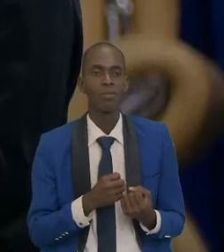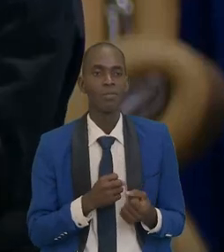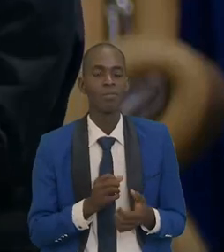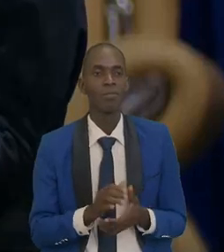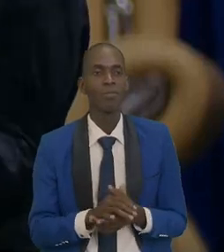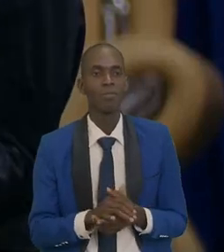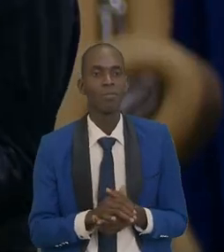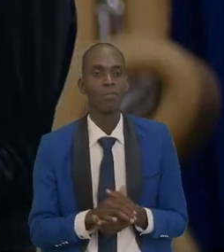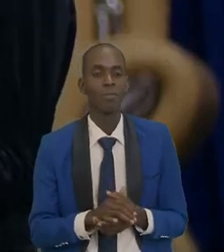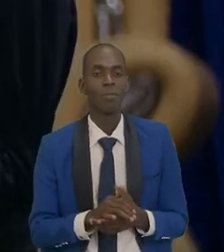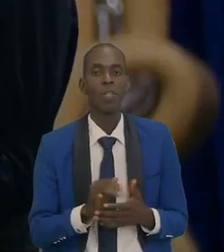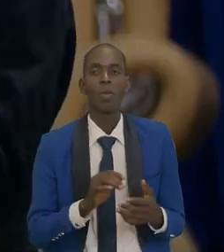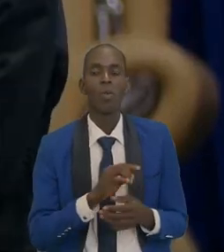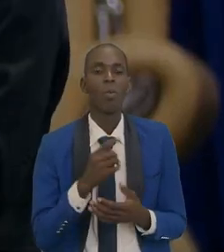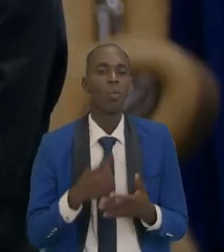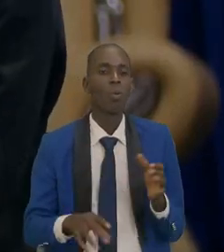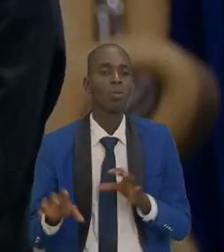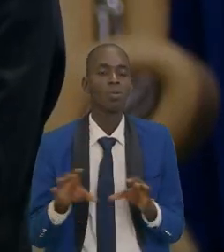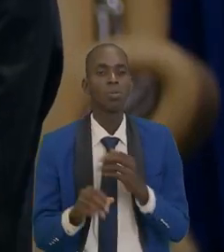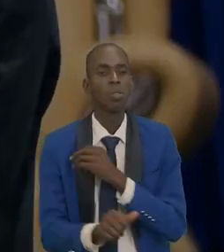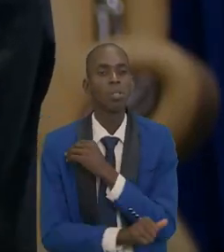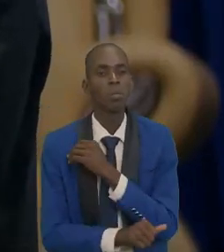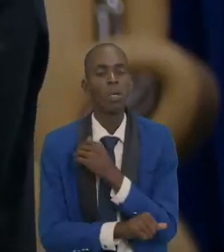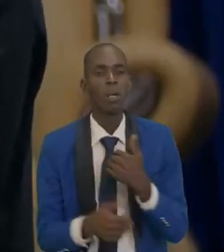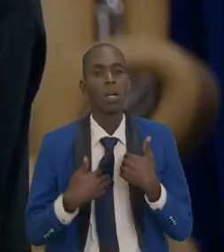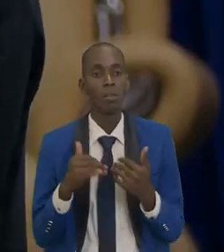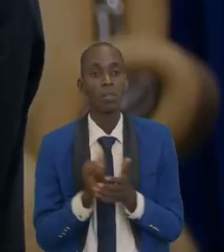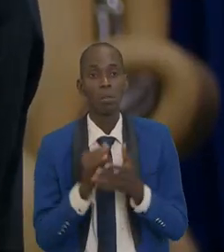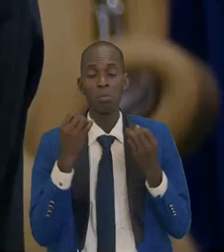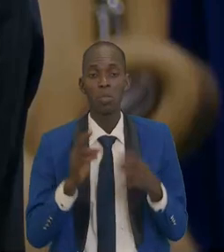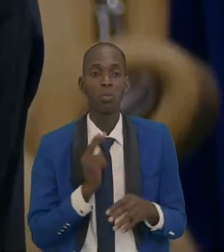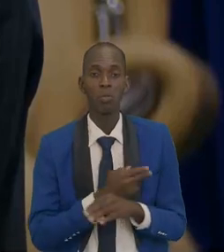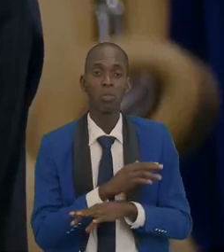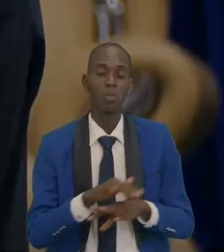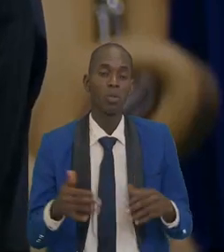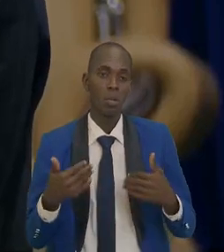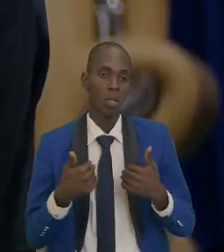Qu'est-ce que Abraham avait que nous, que plusieurs parmi nous